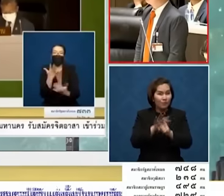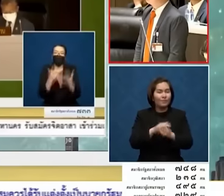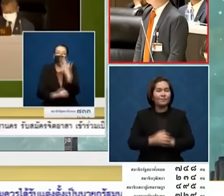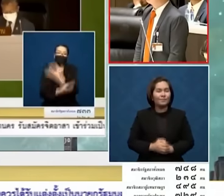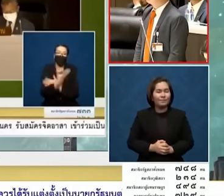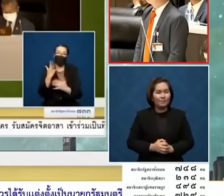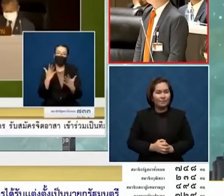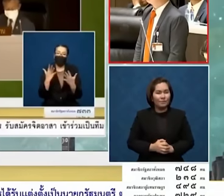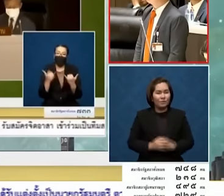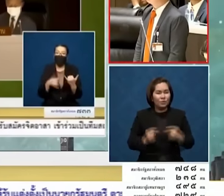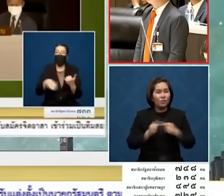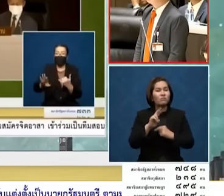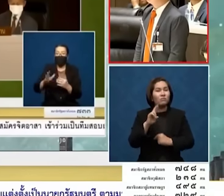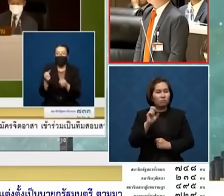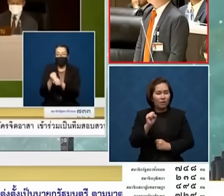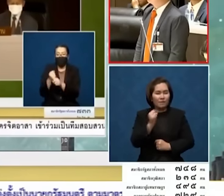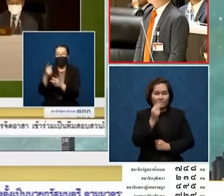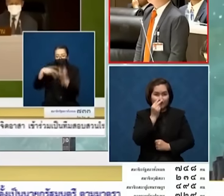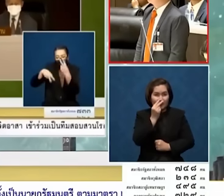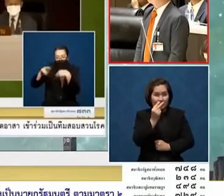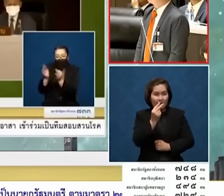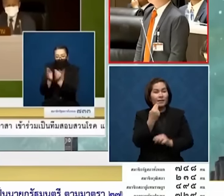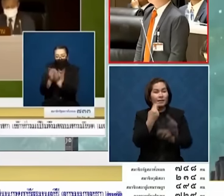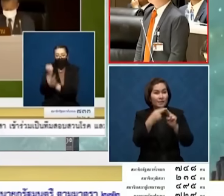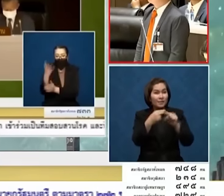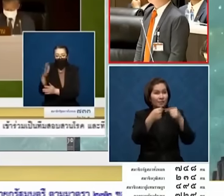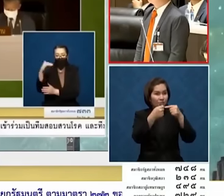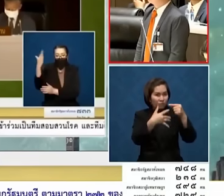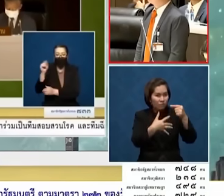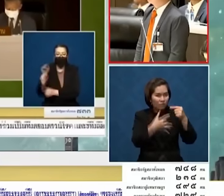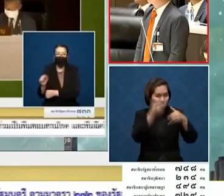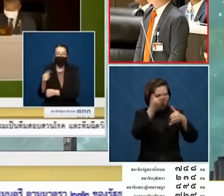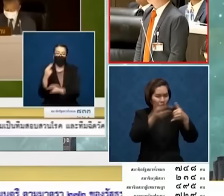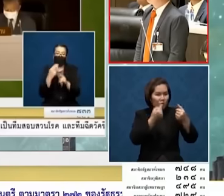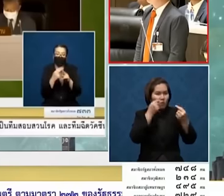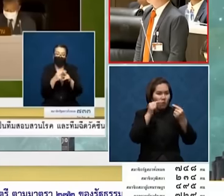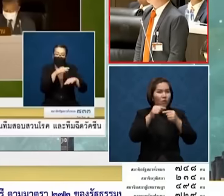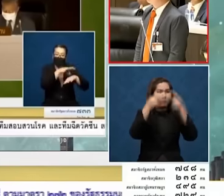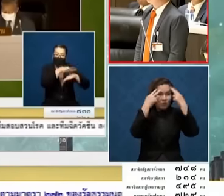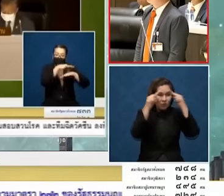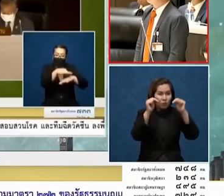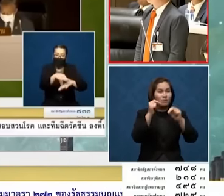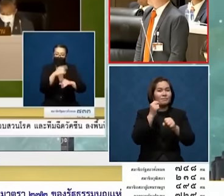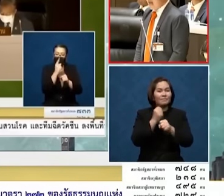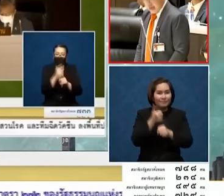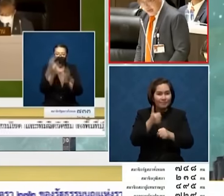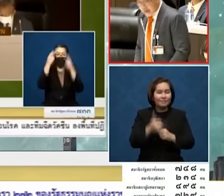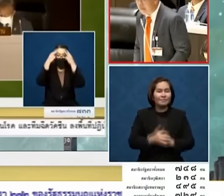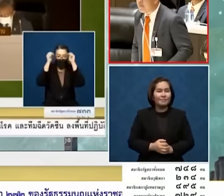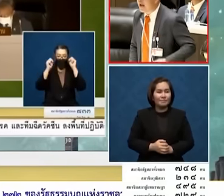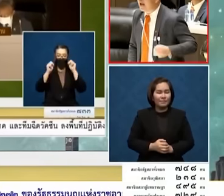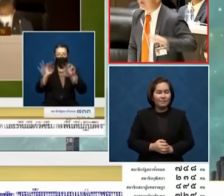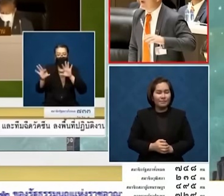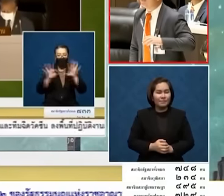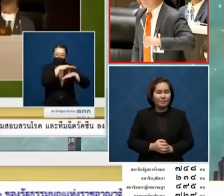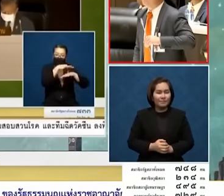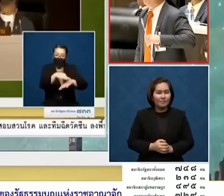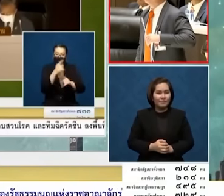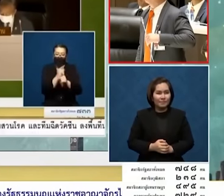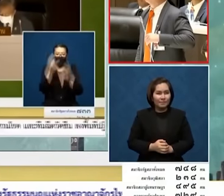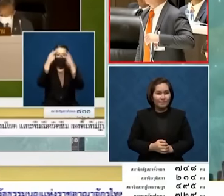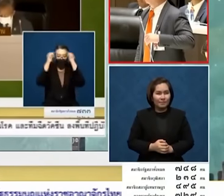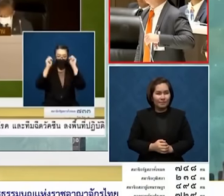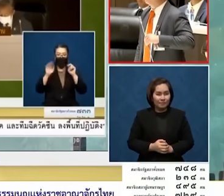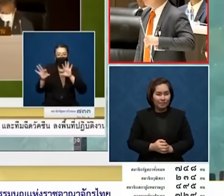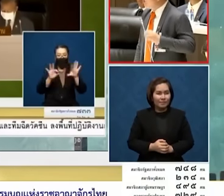แห่งนี้เห็นว่าผู้นั้นอยู่ในบัญชีรายชื่อและเหมาะสมเป็นนายกรัฐมนตรี เชื่อได้อย่างนี้ครับไม่เป็นไรครับเพื่อความสบายใ